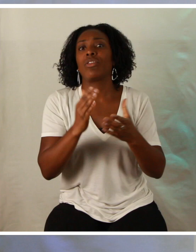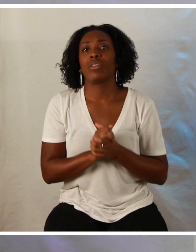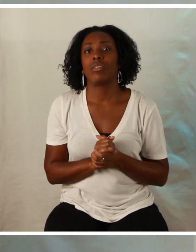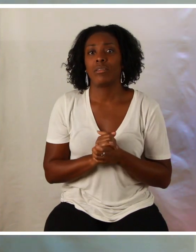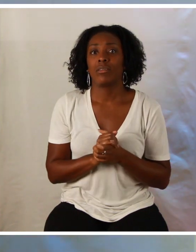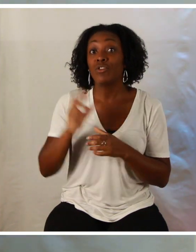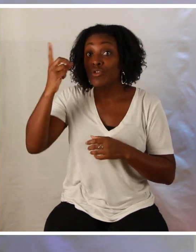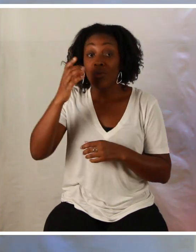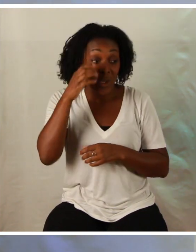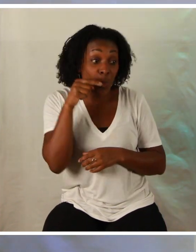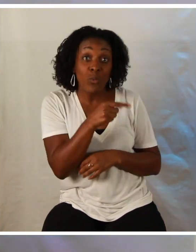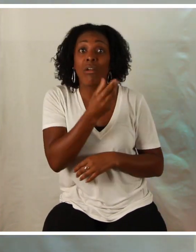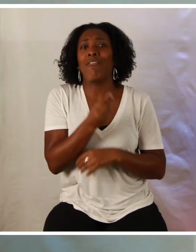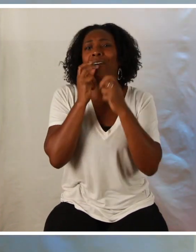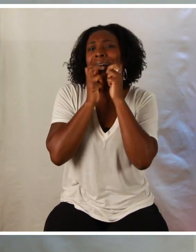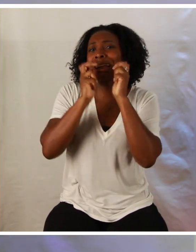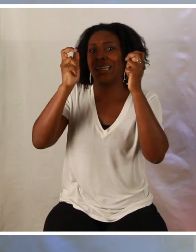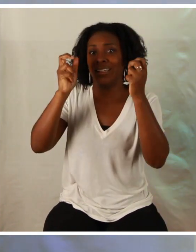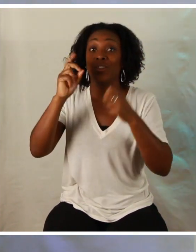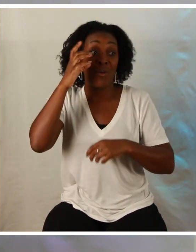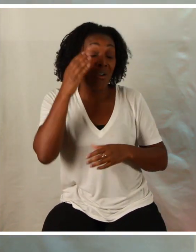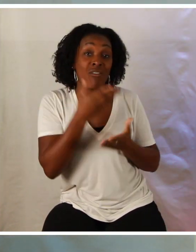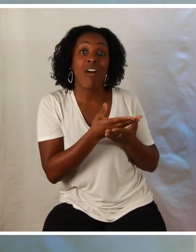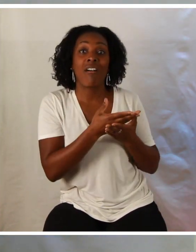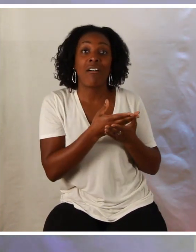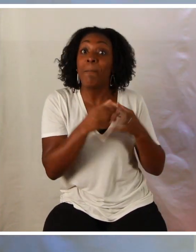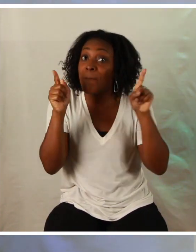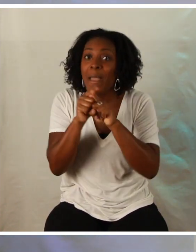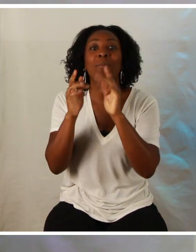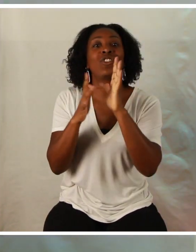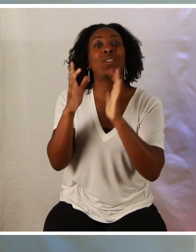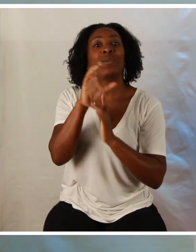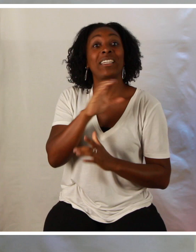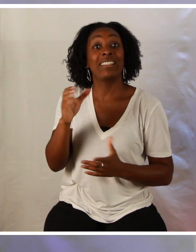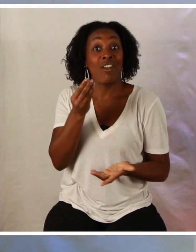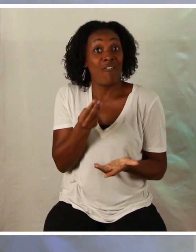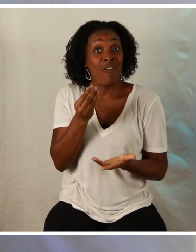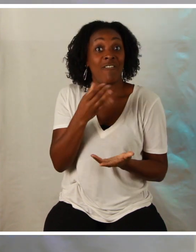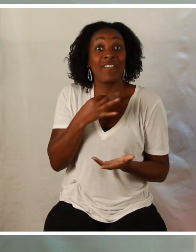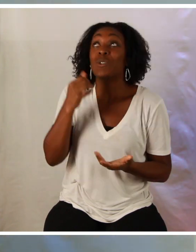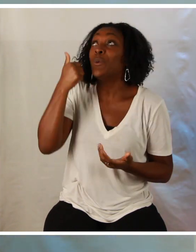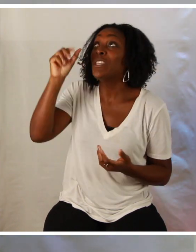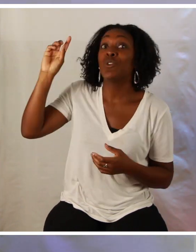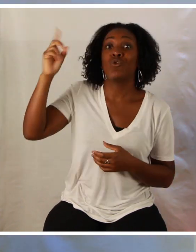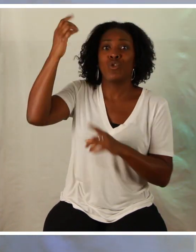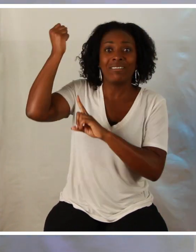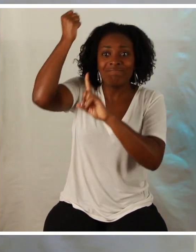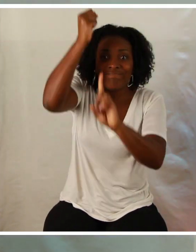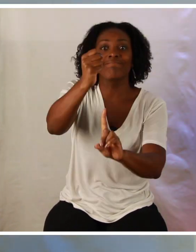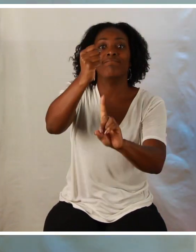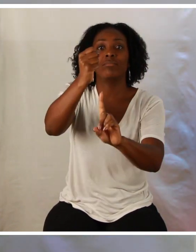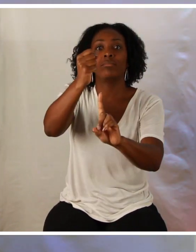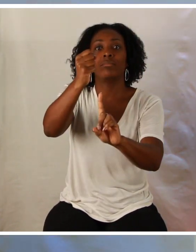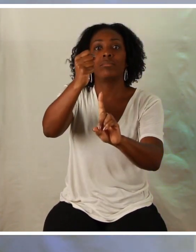a entendu les cris de l'enfant et Jésus-Christ a été cet enfant, le Fils unique du Dieu vivant,